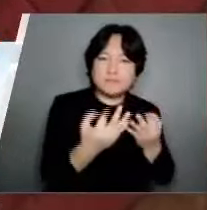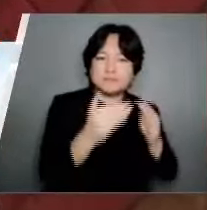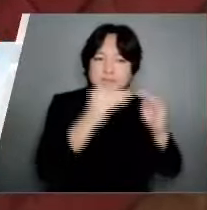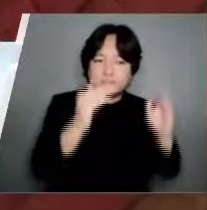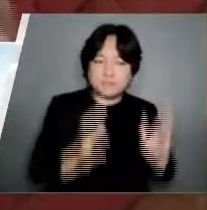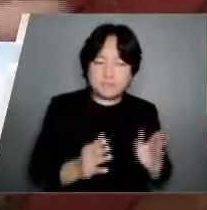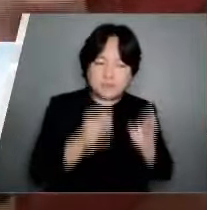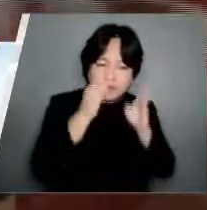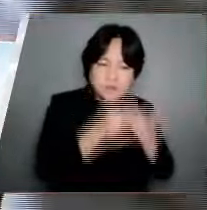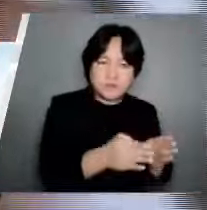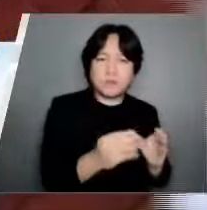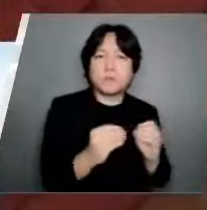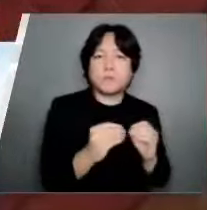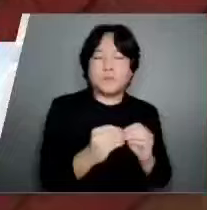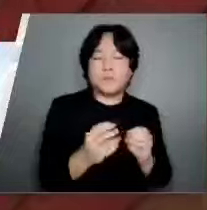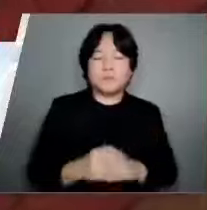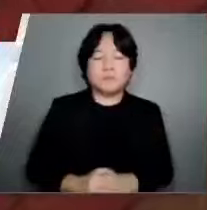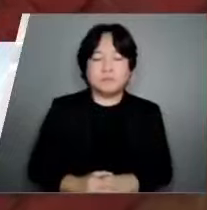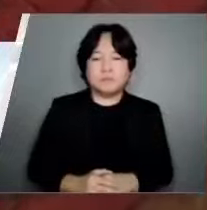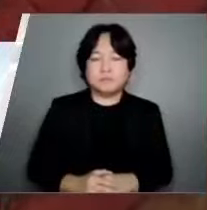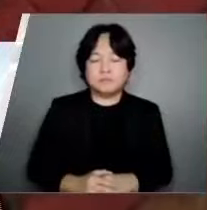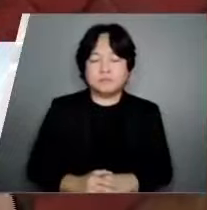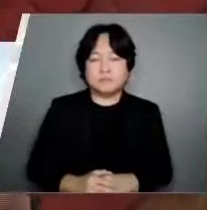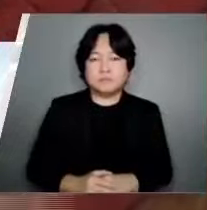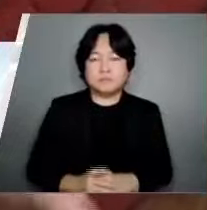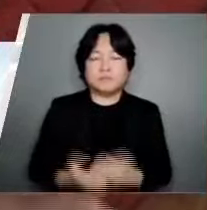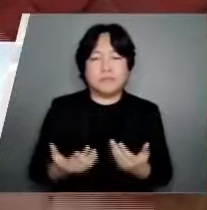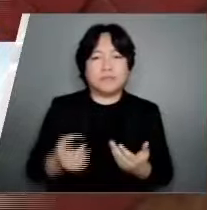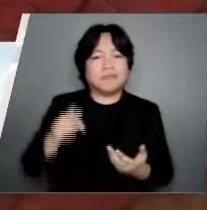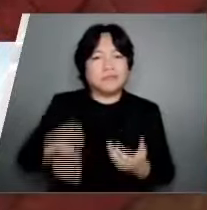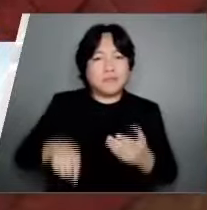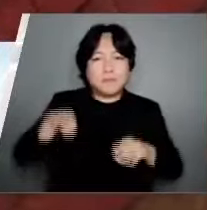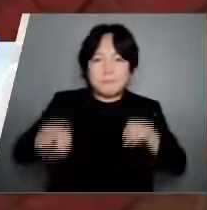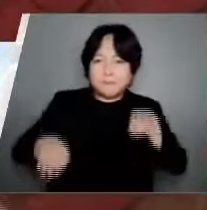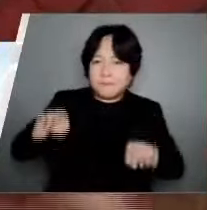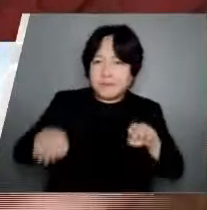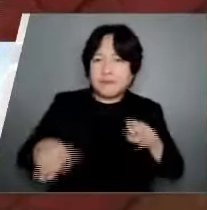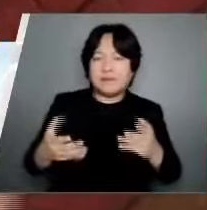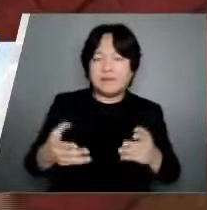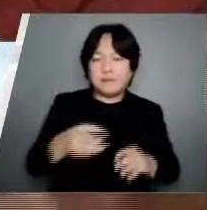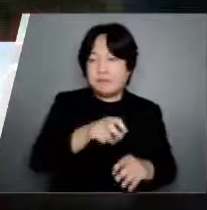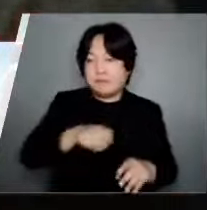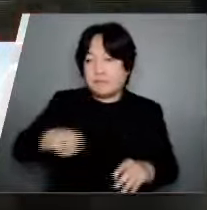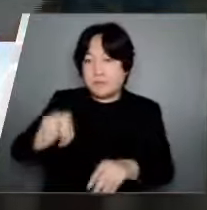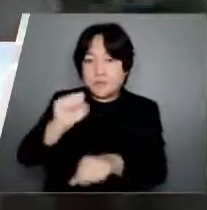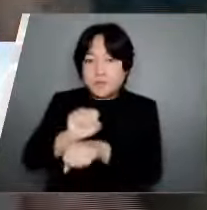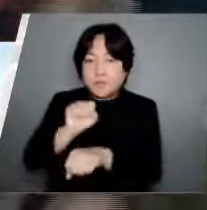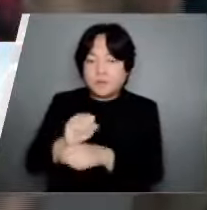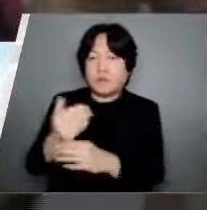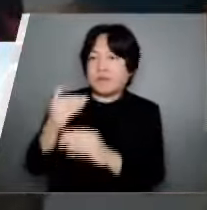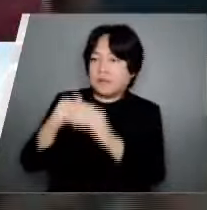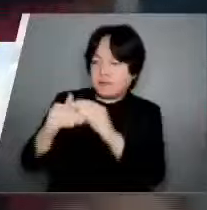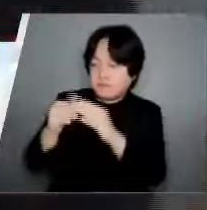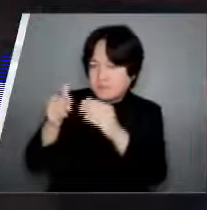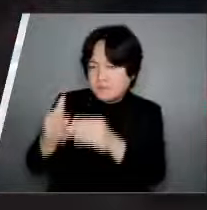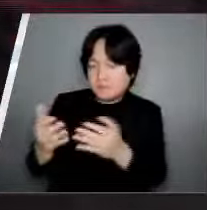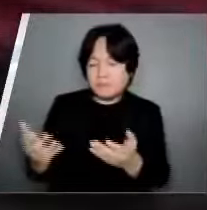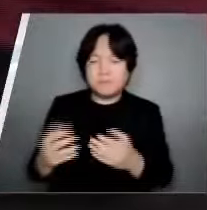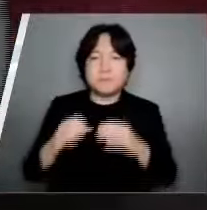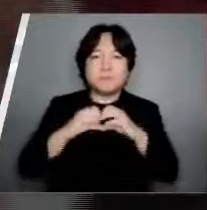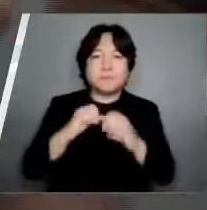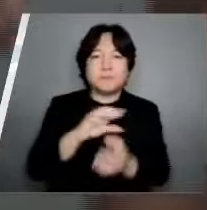kapag nandun ka sa workplace nyo, then doon ka lang mag-focus sa mga emails, calls and whatsoever. Para sa GMA Integrated